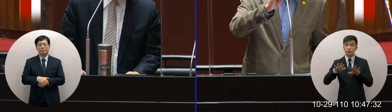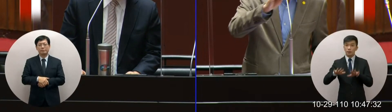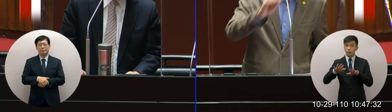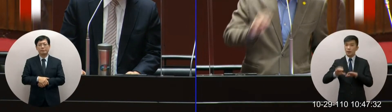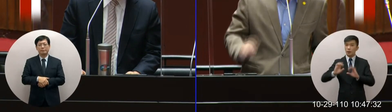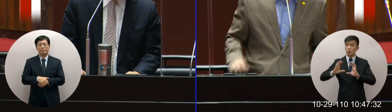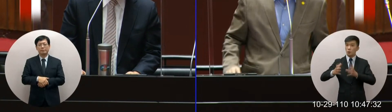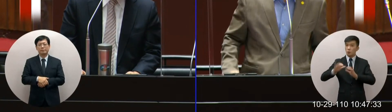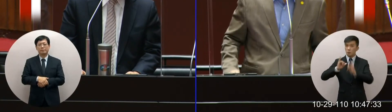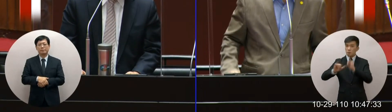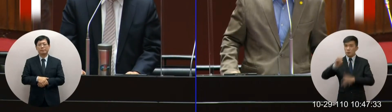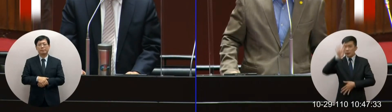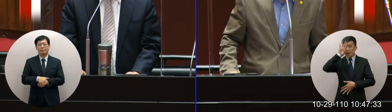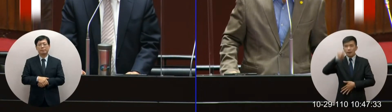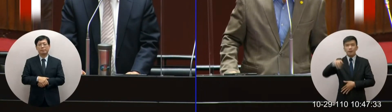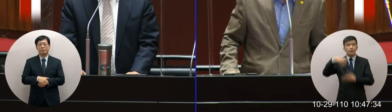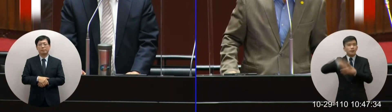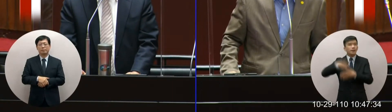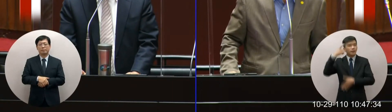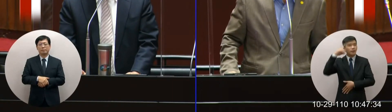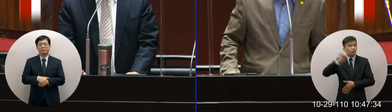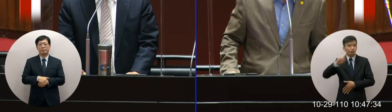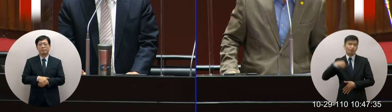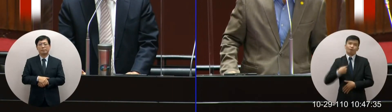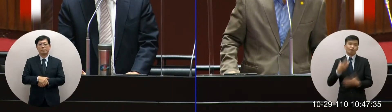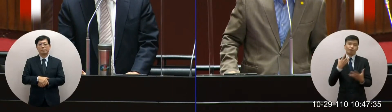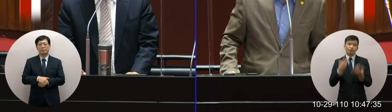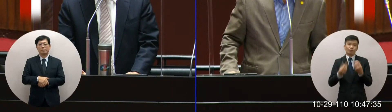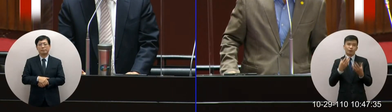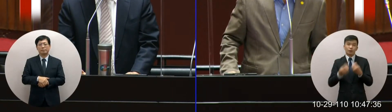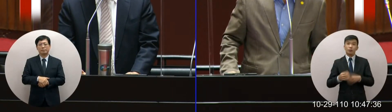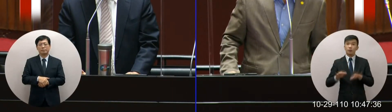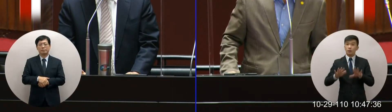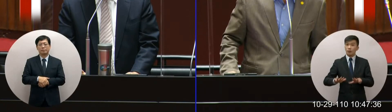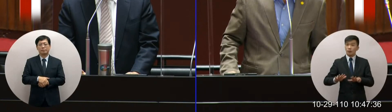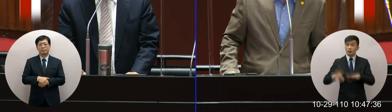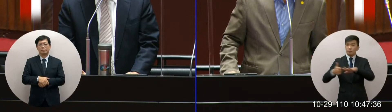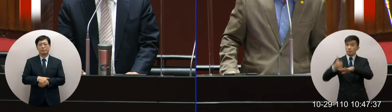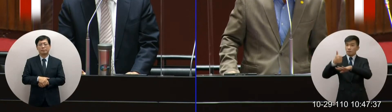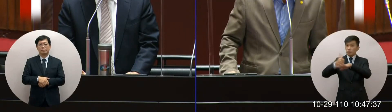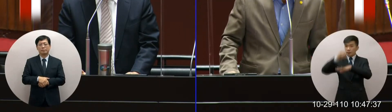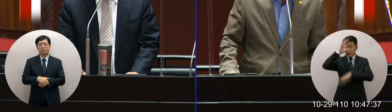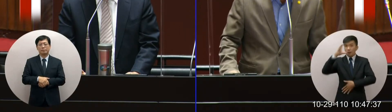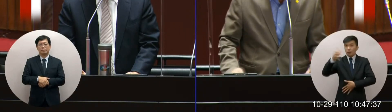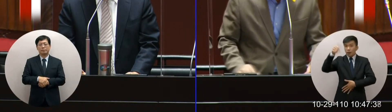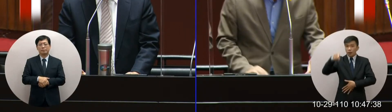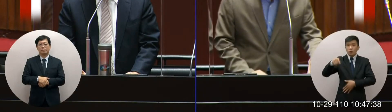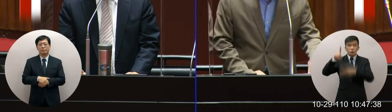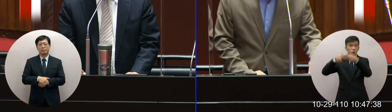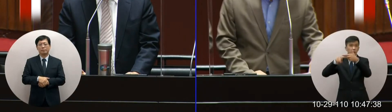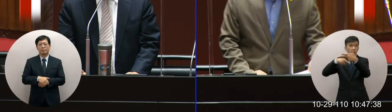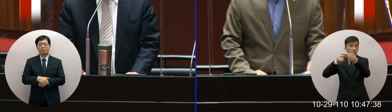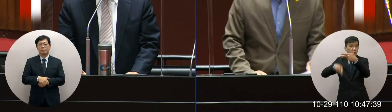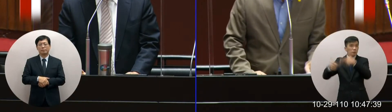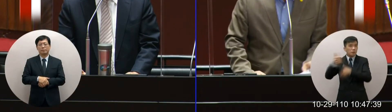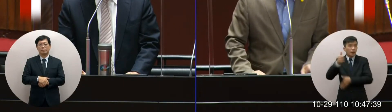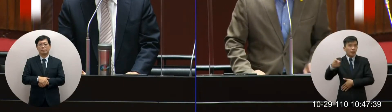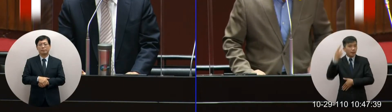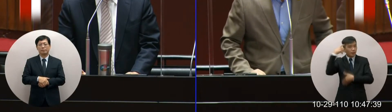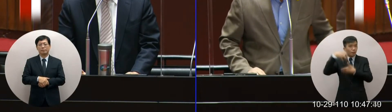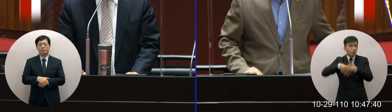现在这个国民党，我真的是没有办法理解了，尤其现在的国民党党主席朱立伦，我真的是无法理解。